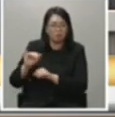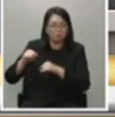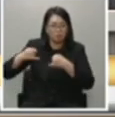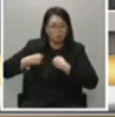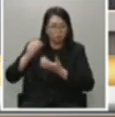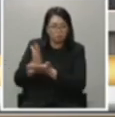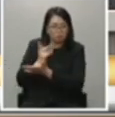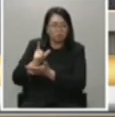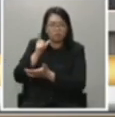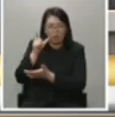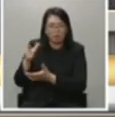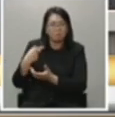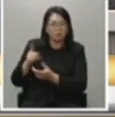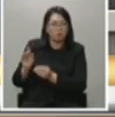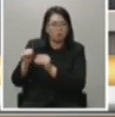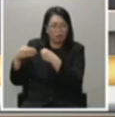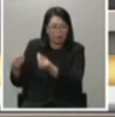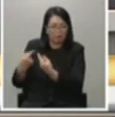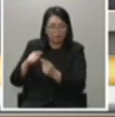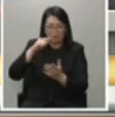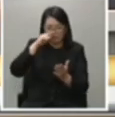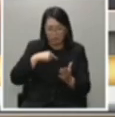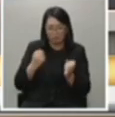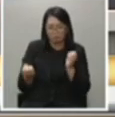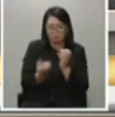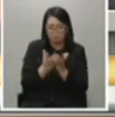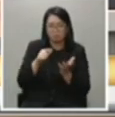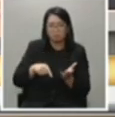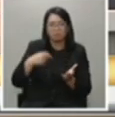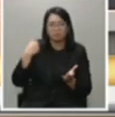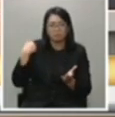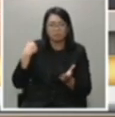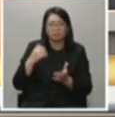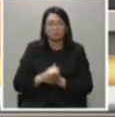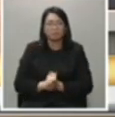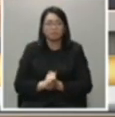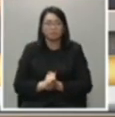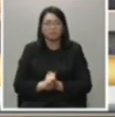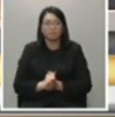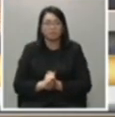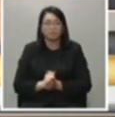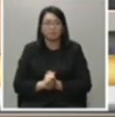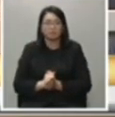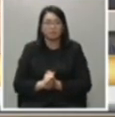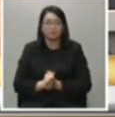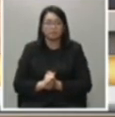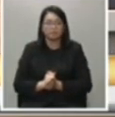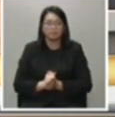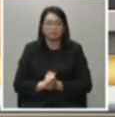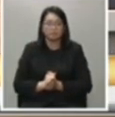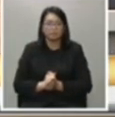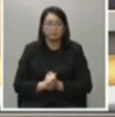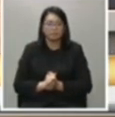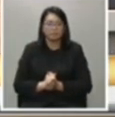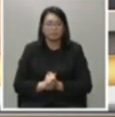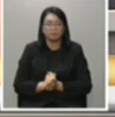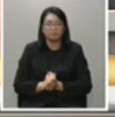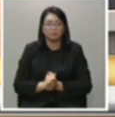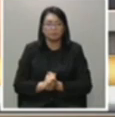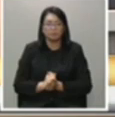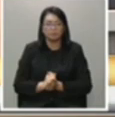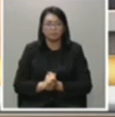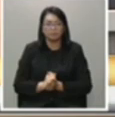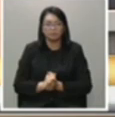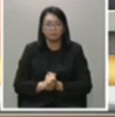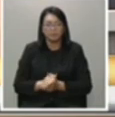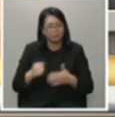ประเทศไทยต้องจ่ายต้นทุนที่แพงมากค่ะในการเข้าร่วมความตกลง CPTPPท่านประธานที่เคารพครับ